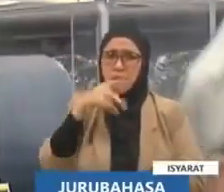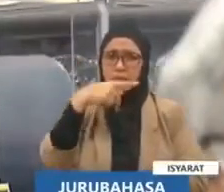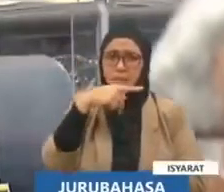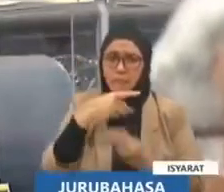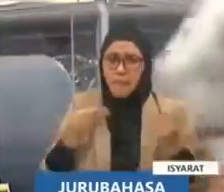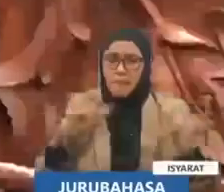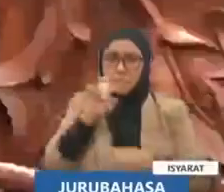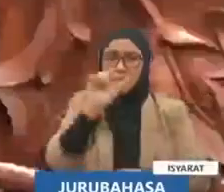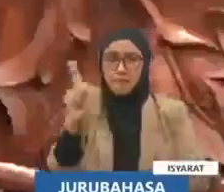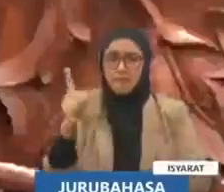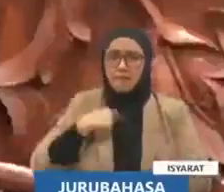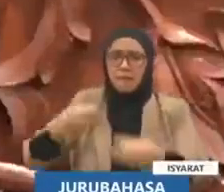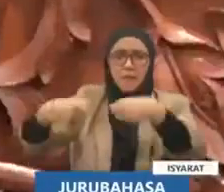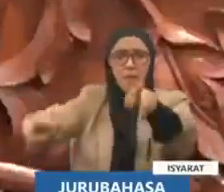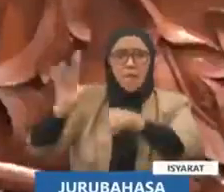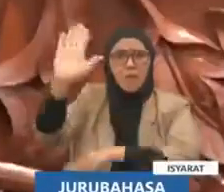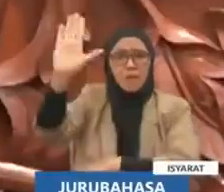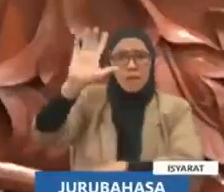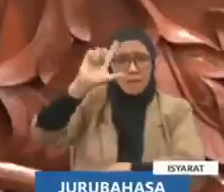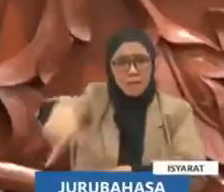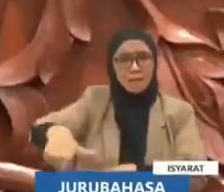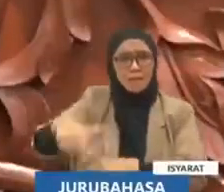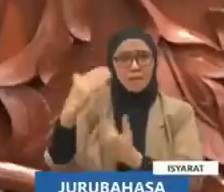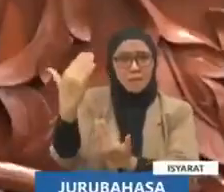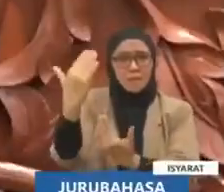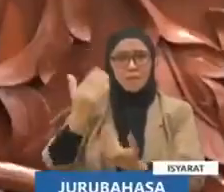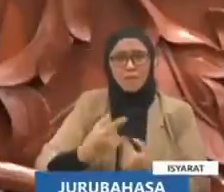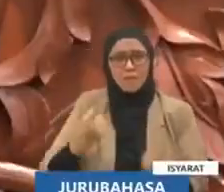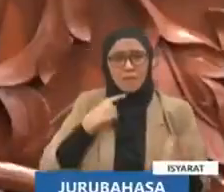bagi pada Hulu Selangor dahulu.